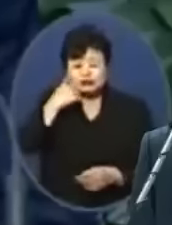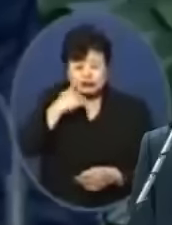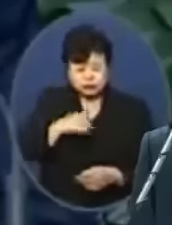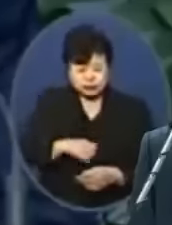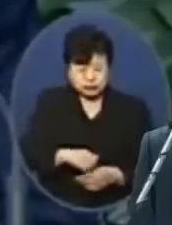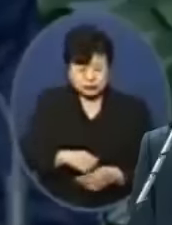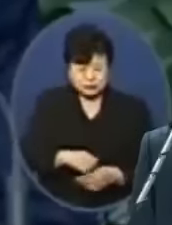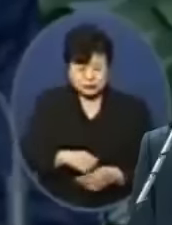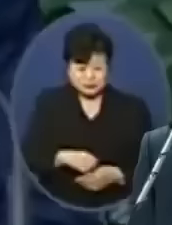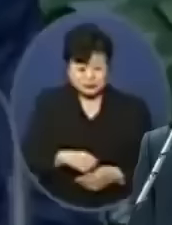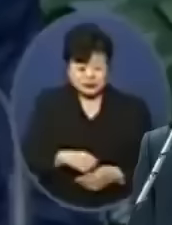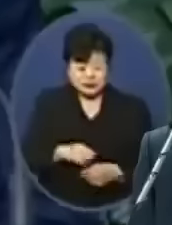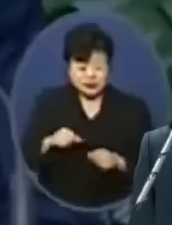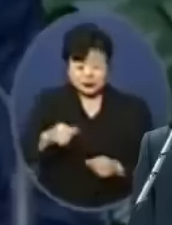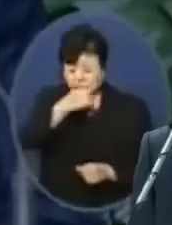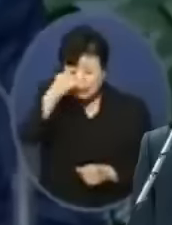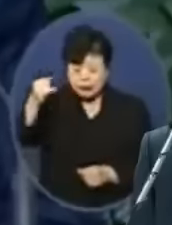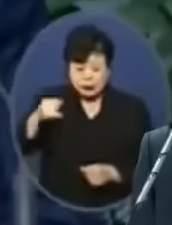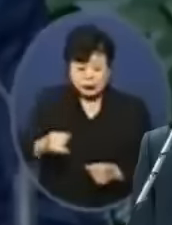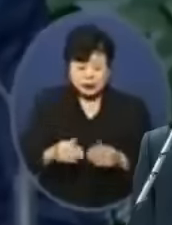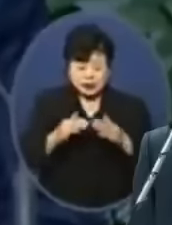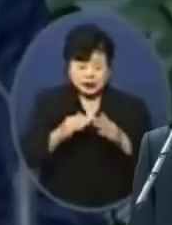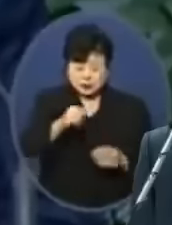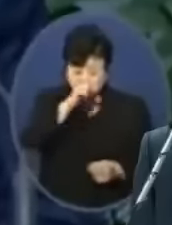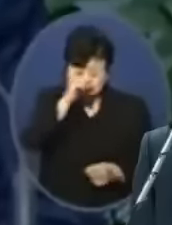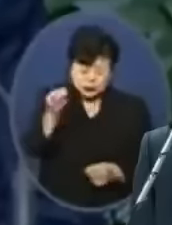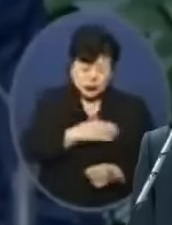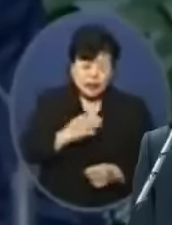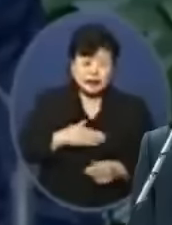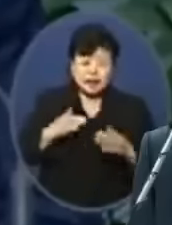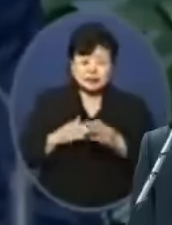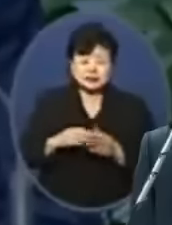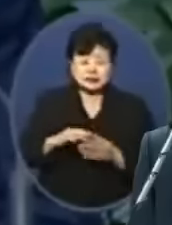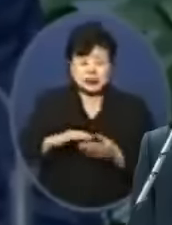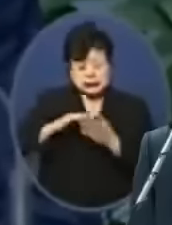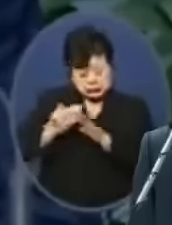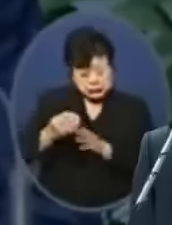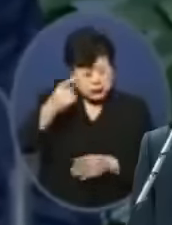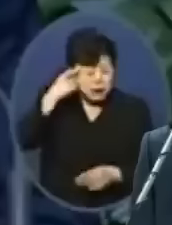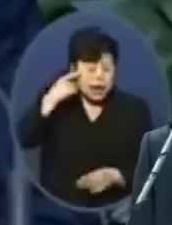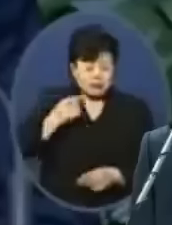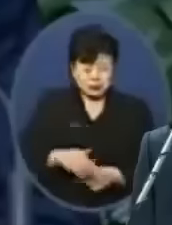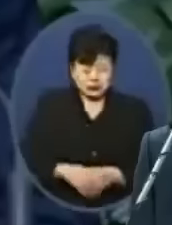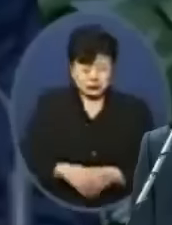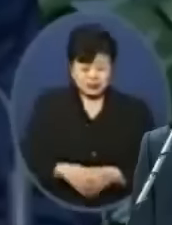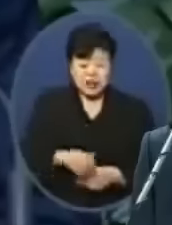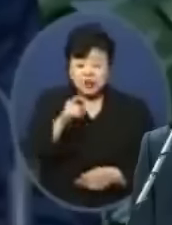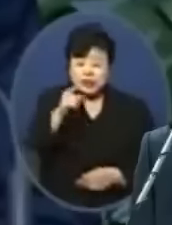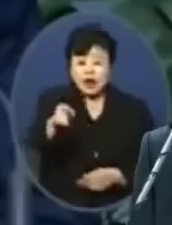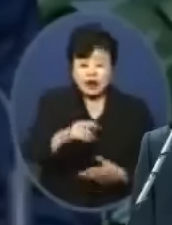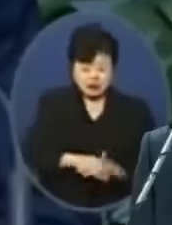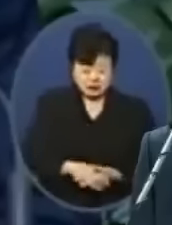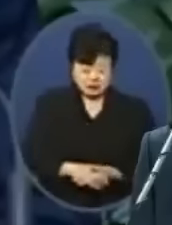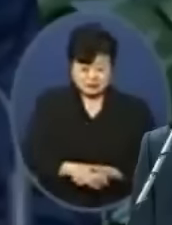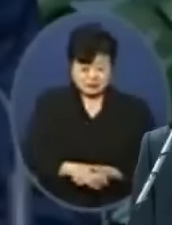우리 소재부 할머니가 저렇게 좋은 집인데 왜 내 집은 화장실 같습니까? 너는